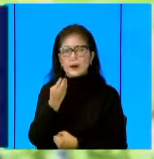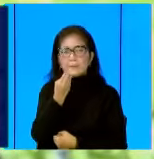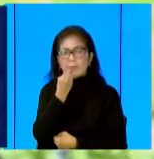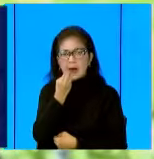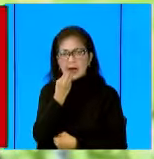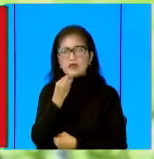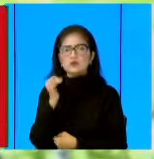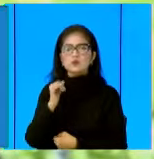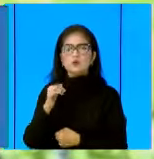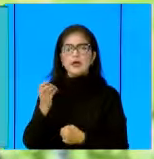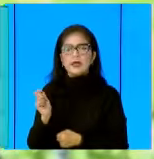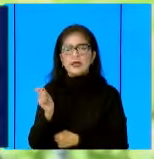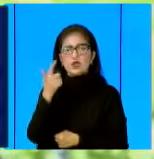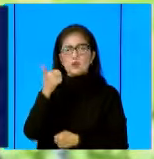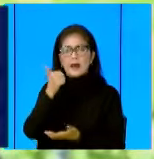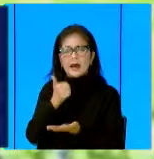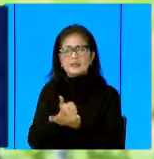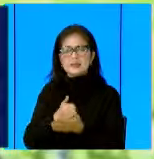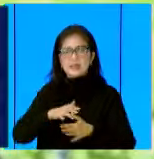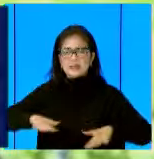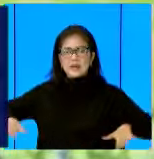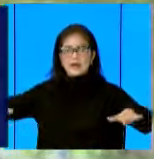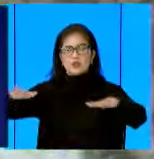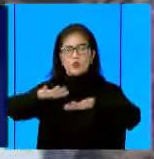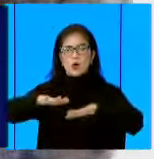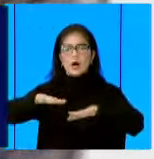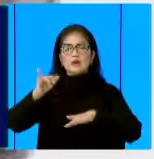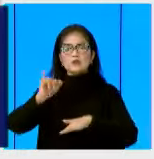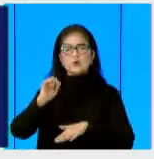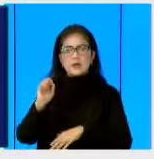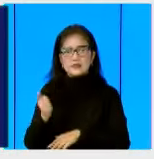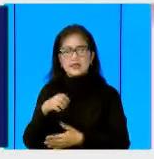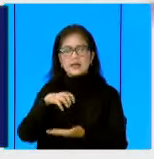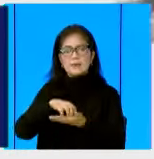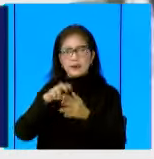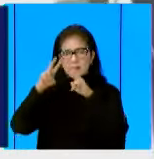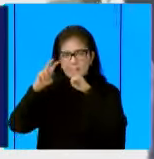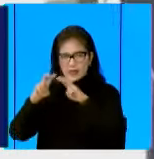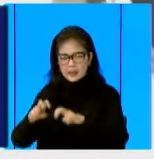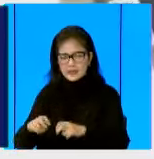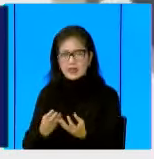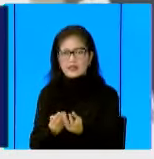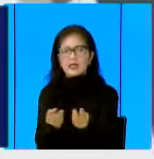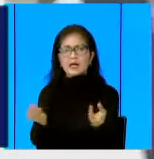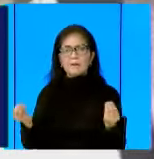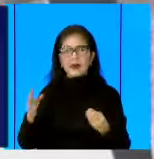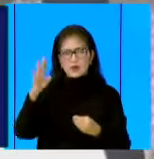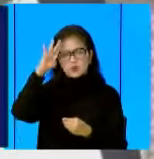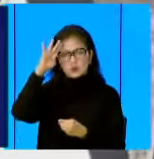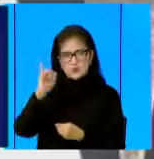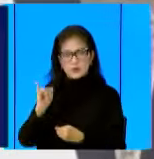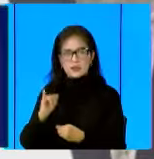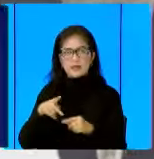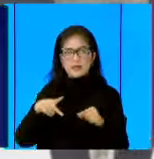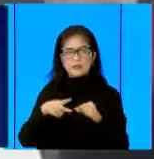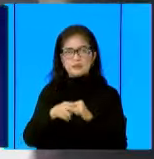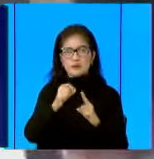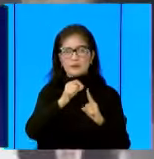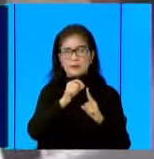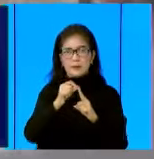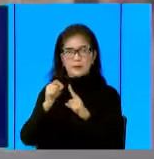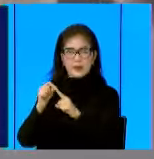akan hab tempat ini juga menjadi Tempat penelitian tanaman langka perian pusat persemaian mentawir tak